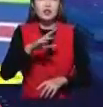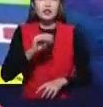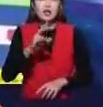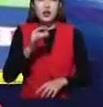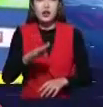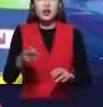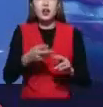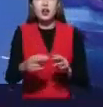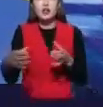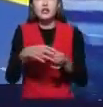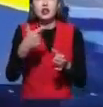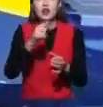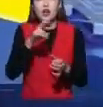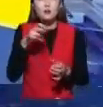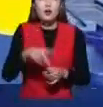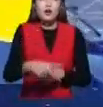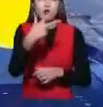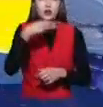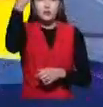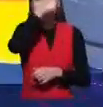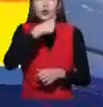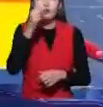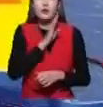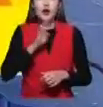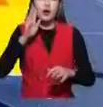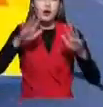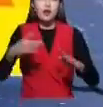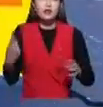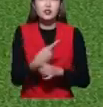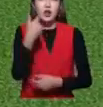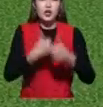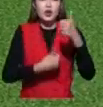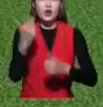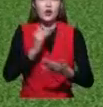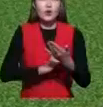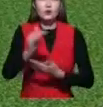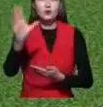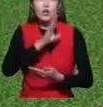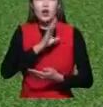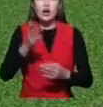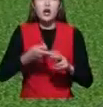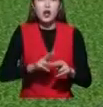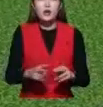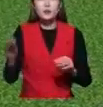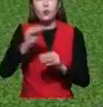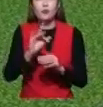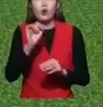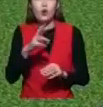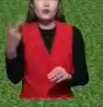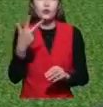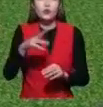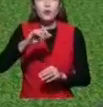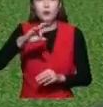құрамасы гандболдан 2023 жылғы әлем чемпионатында алғашқы жеңісіне қол жеткізді. Қосымша раундының 3-ші